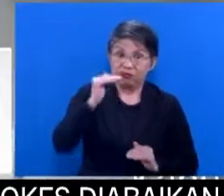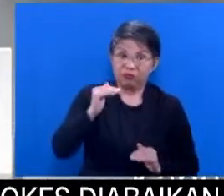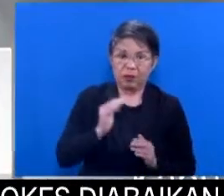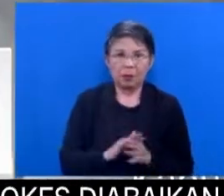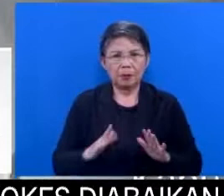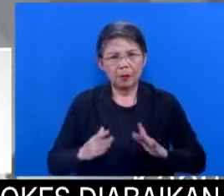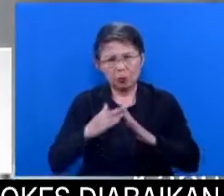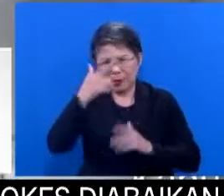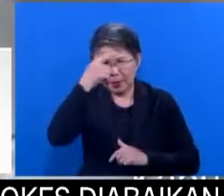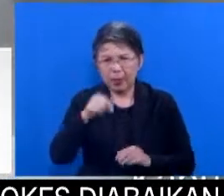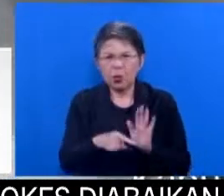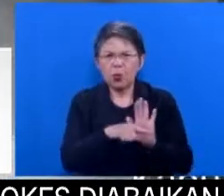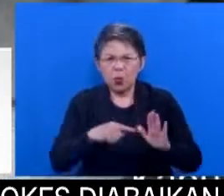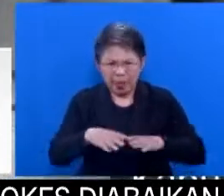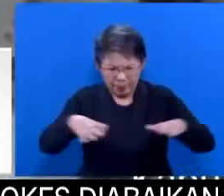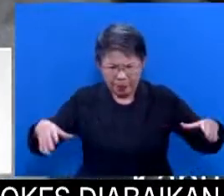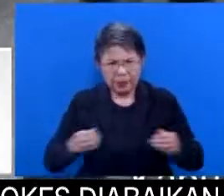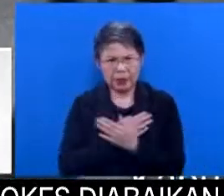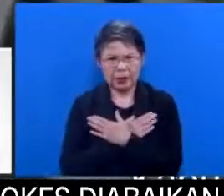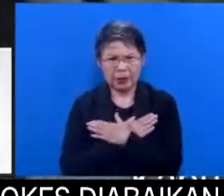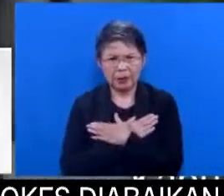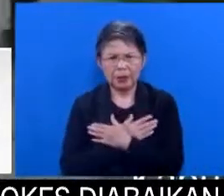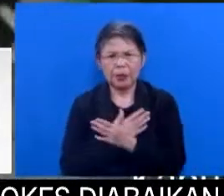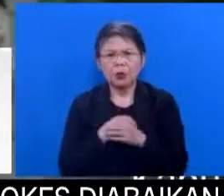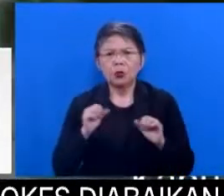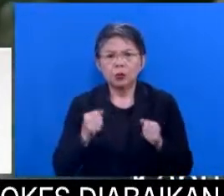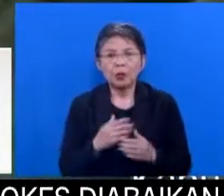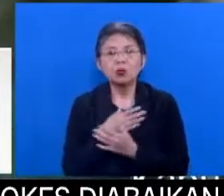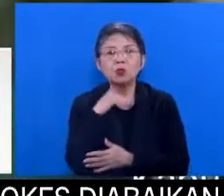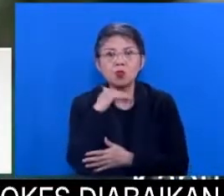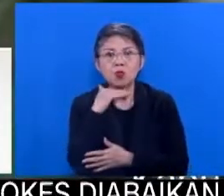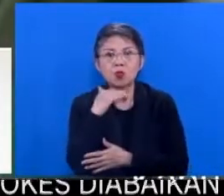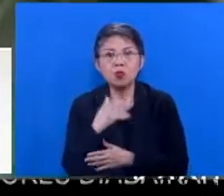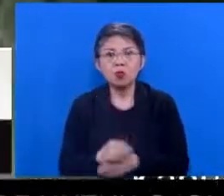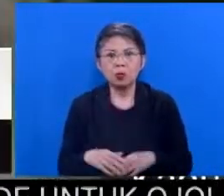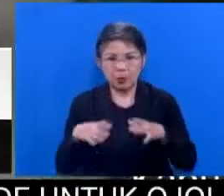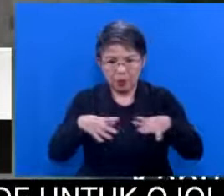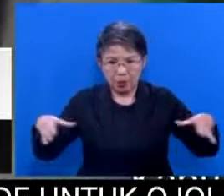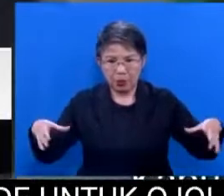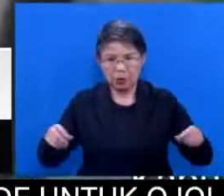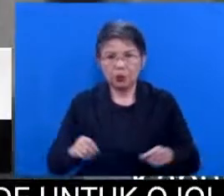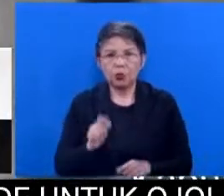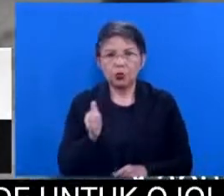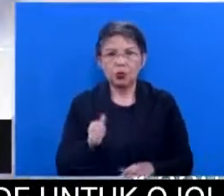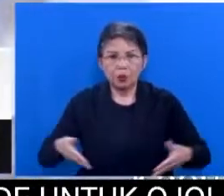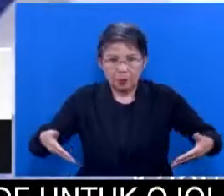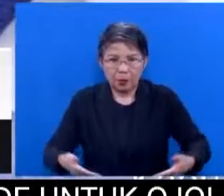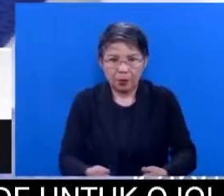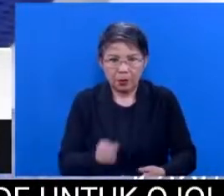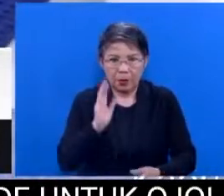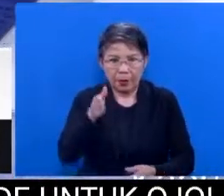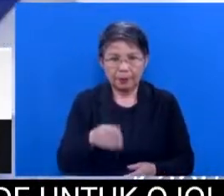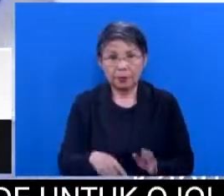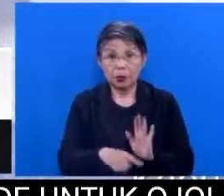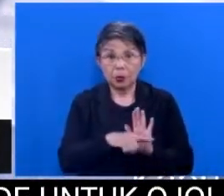rumah sakit sempat kekurangan peti mati, membuat jenazah pasien COVID-19 harus menunggu peti mati tersedia agar bisa dimakamkan. Kekurangan